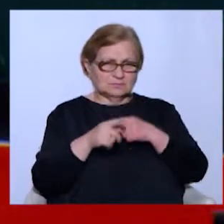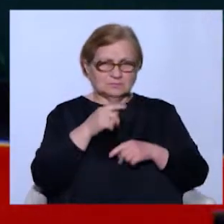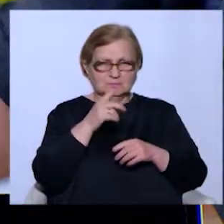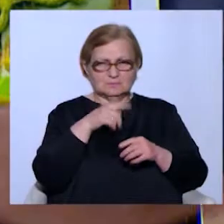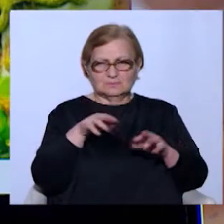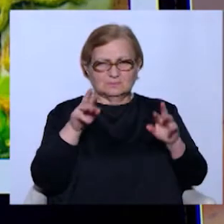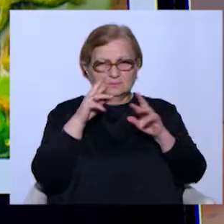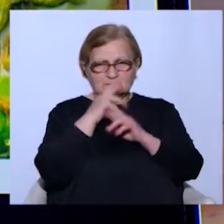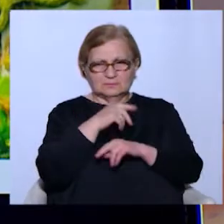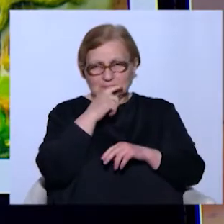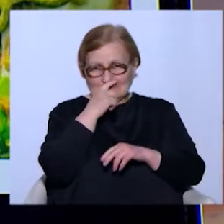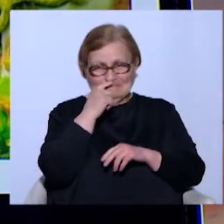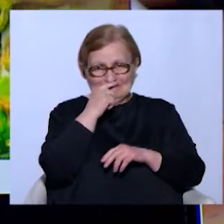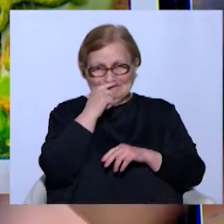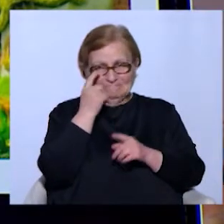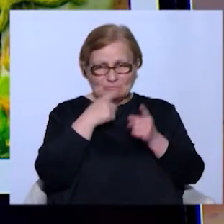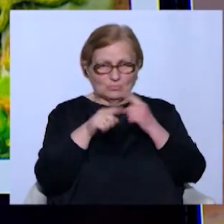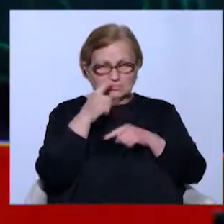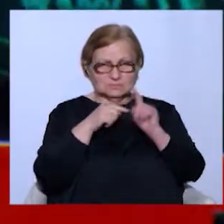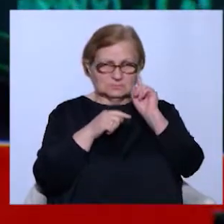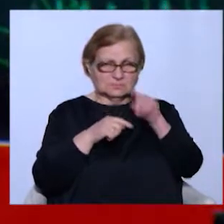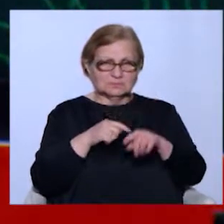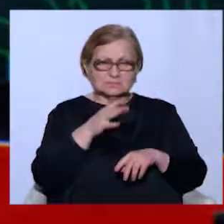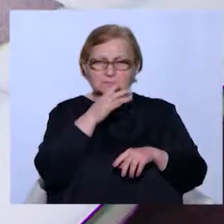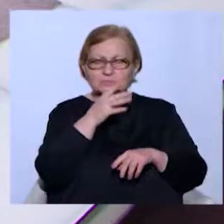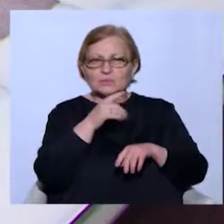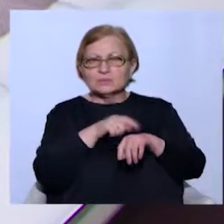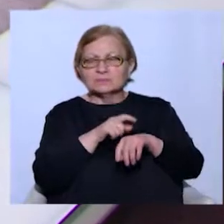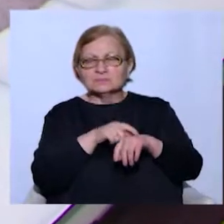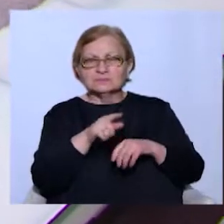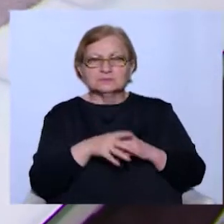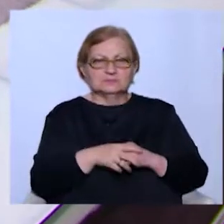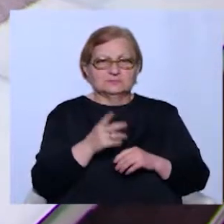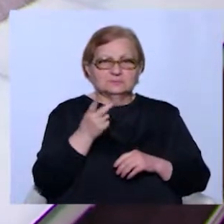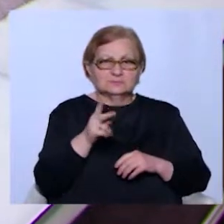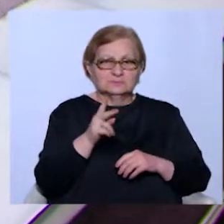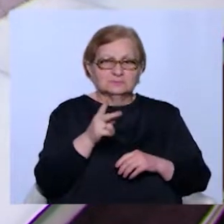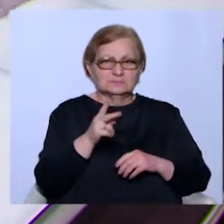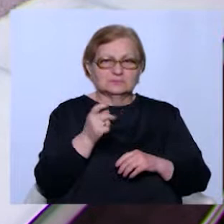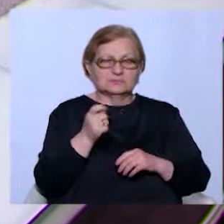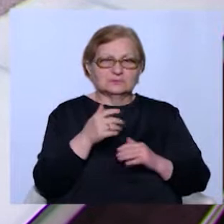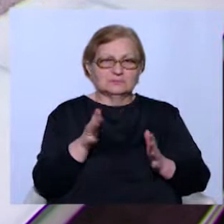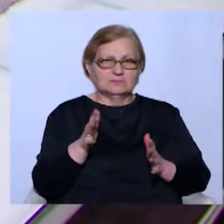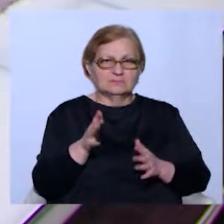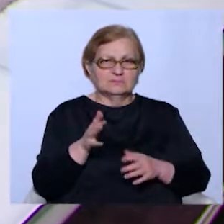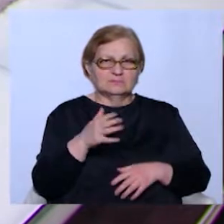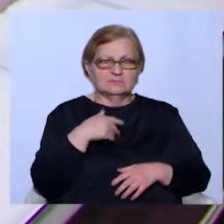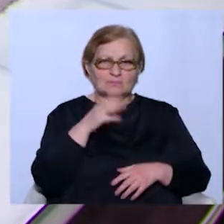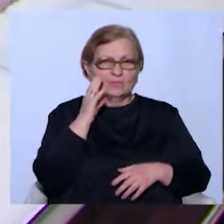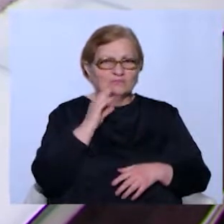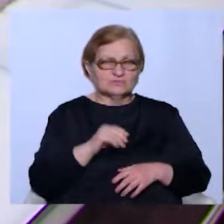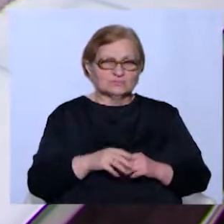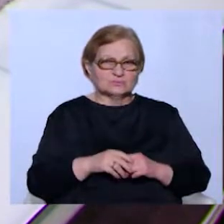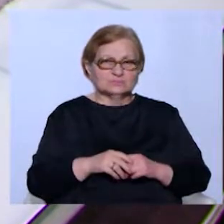ისევ არასწორი. ისევ უკან უნდა დავბრუნდეთ. დრო რამდენი გვაქვს? 2 წუთზე ცოტა მეტი. მე მგონი უნდა